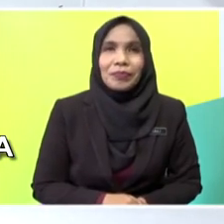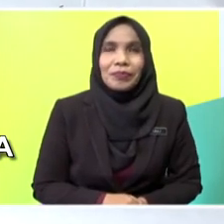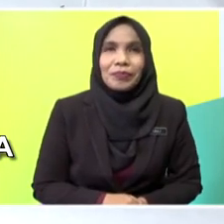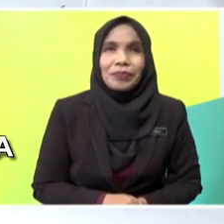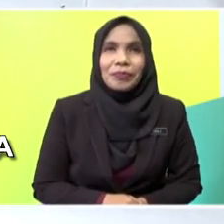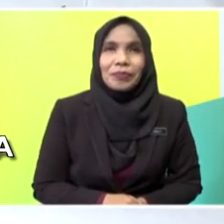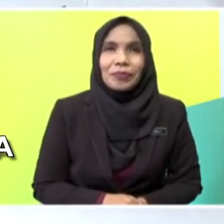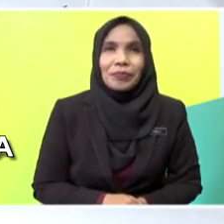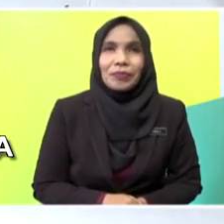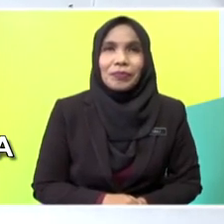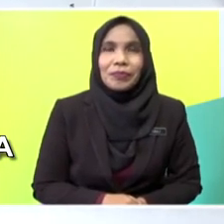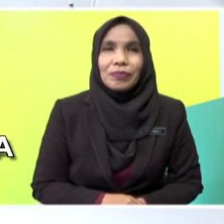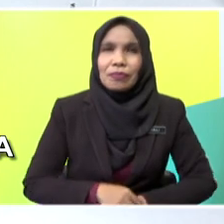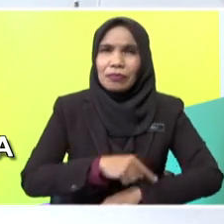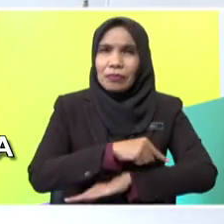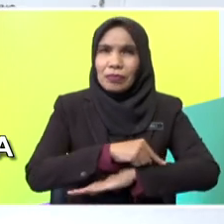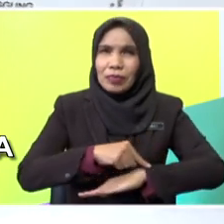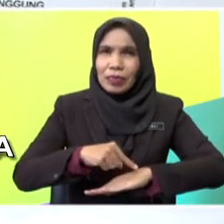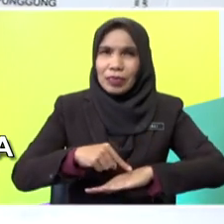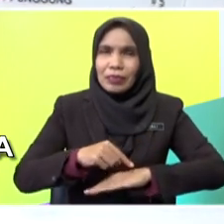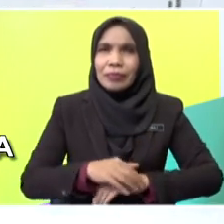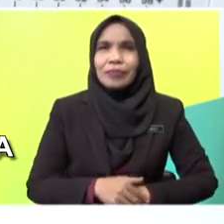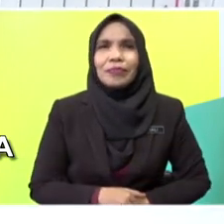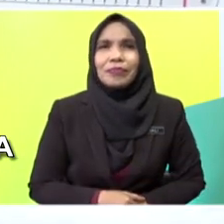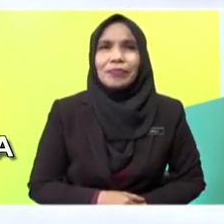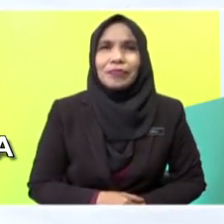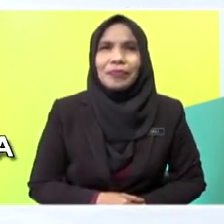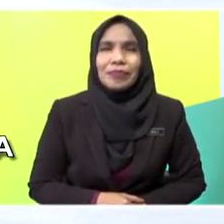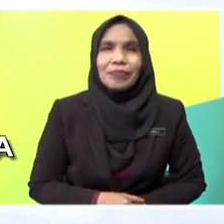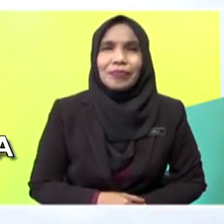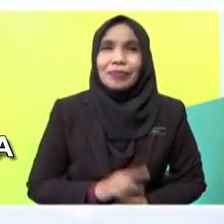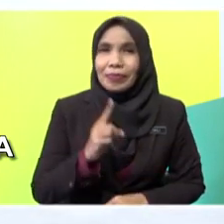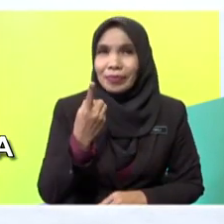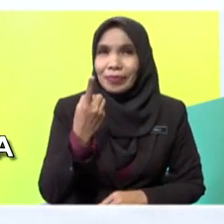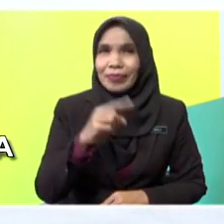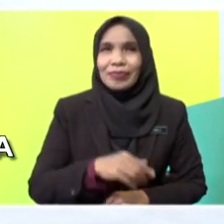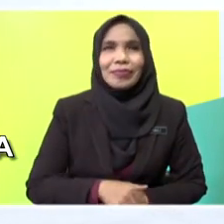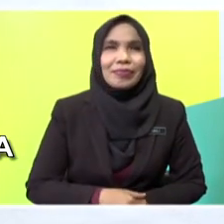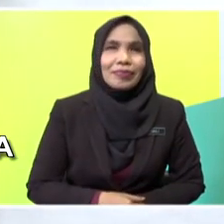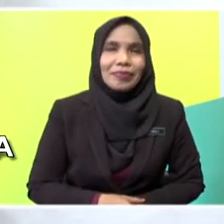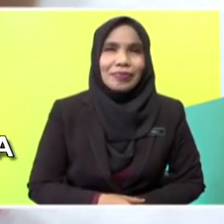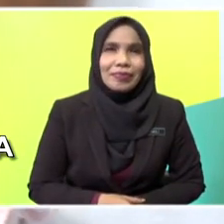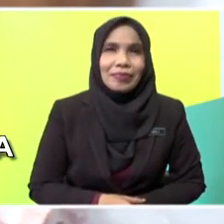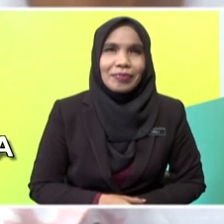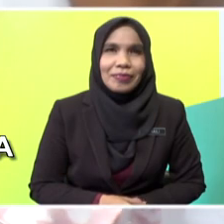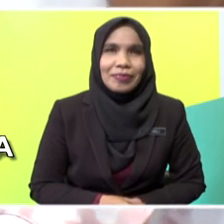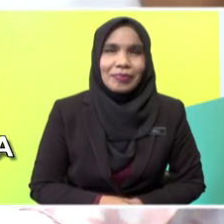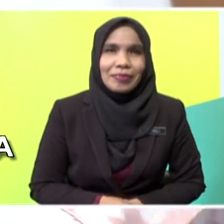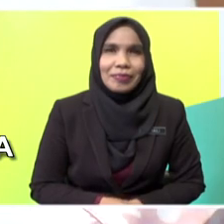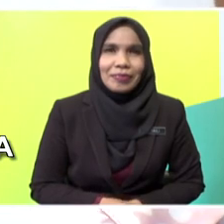Okey, garis sehingga tak ada ukuran. Terus saja. Garis saja. Garis saja. Lagi.